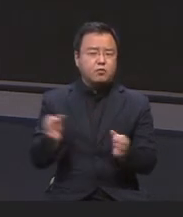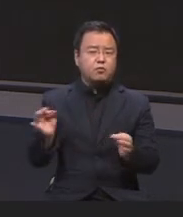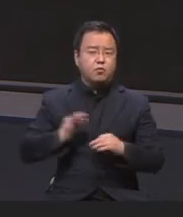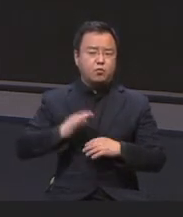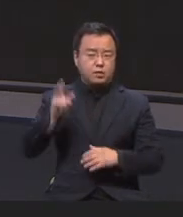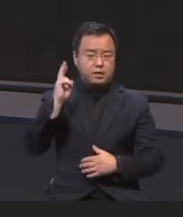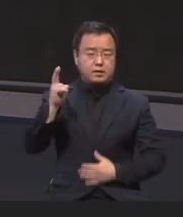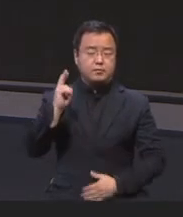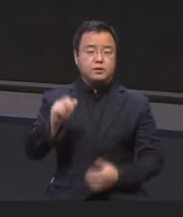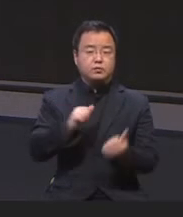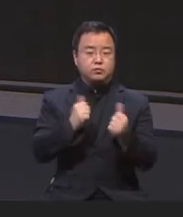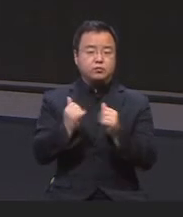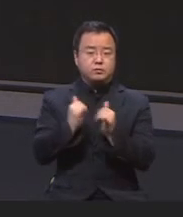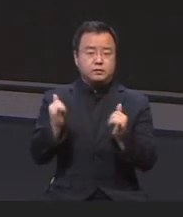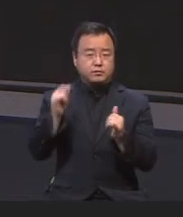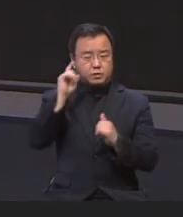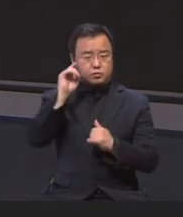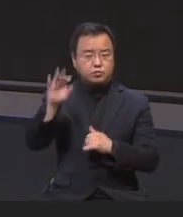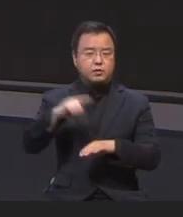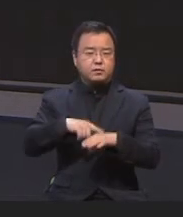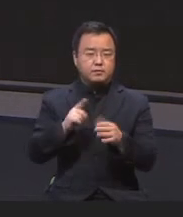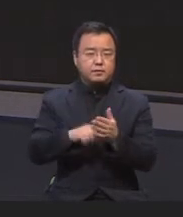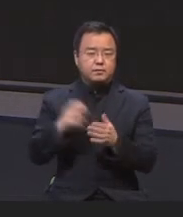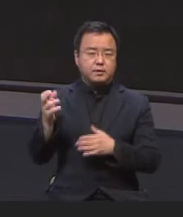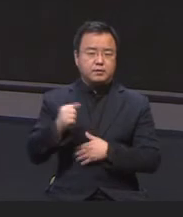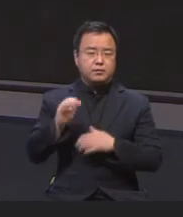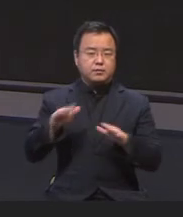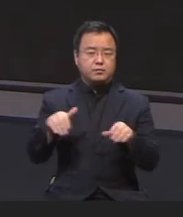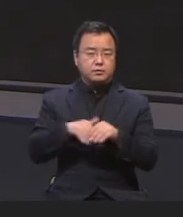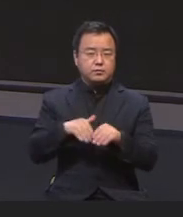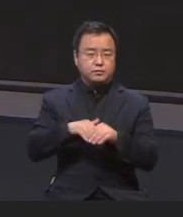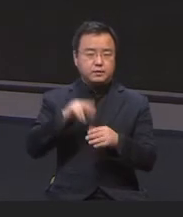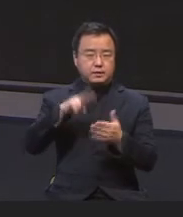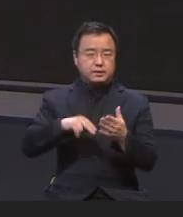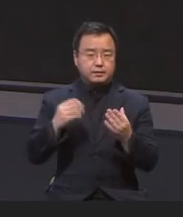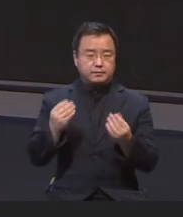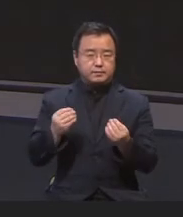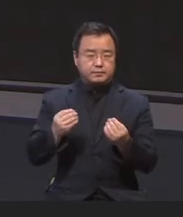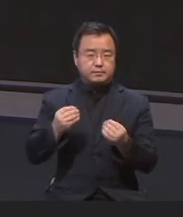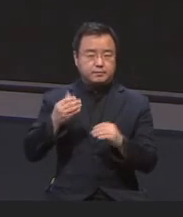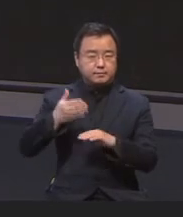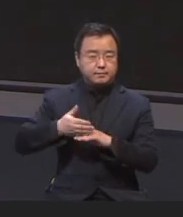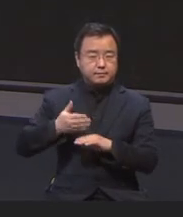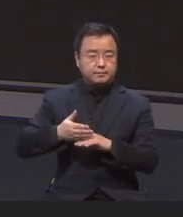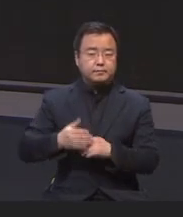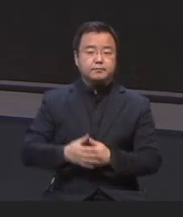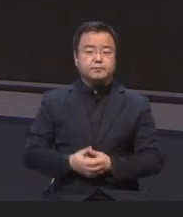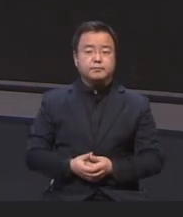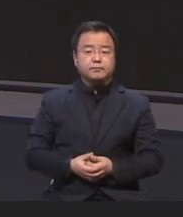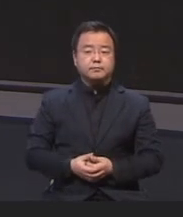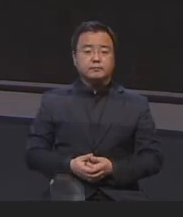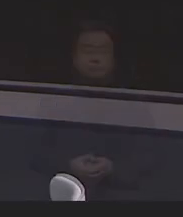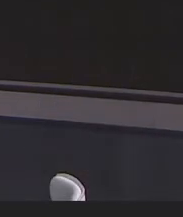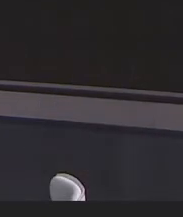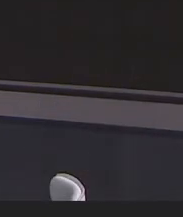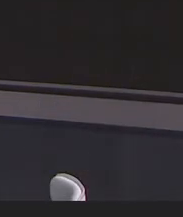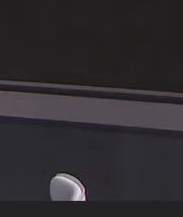고인에 대한 예우로 우리도 좀 추모의 마음을 담아서 오늘의 문화 읽기 마치도록 하겠습니다. 네, 네. 오늘 말씀 잘 들었습니다. 감사합니다.